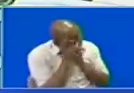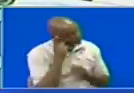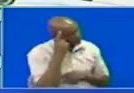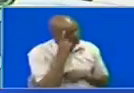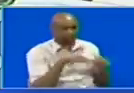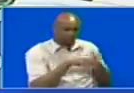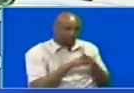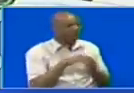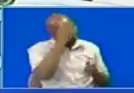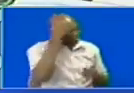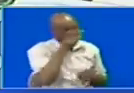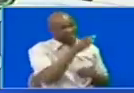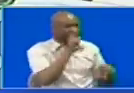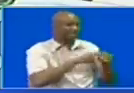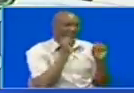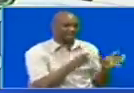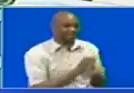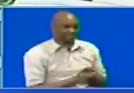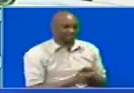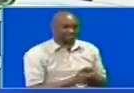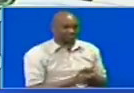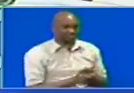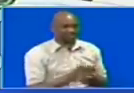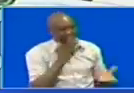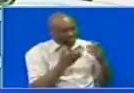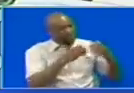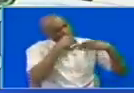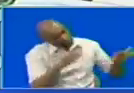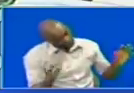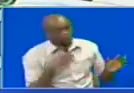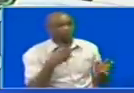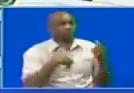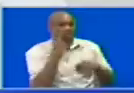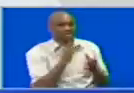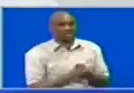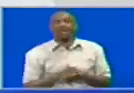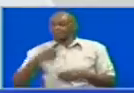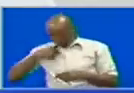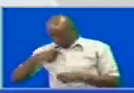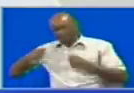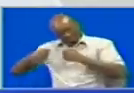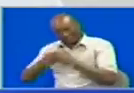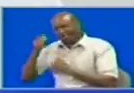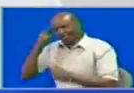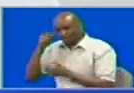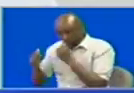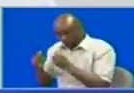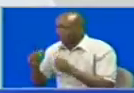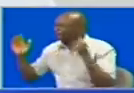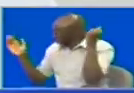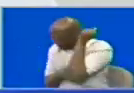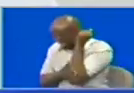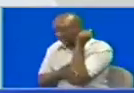kandanda, hujaisahau hiyo siku. Kama ulilimwa sana ama pengine mlishinda sana. Mechi naikumbuka. Kama ni mechi